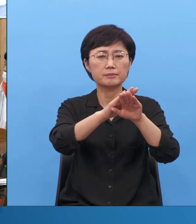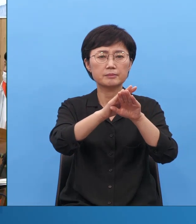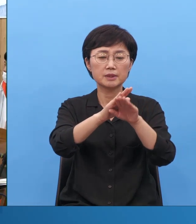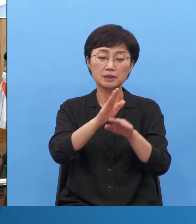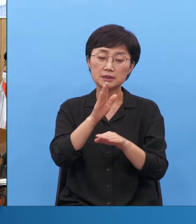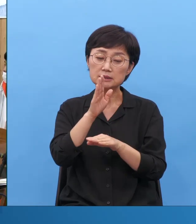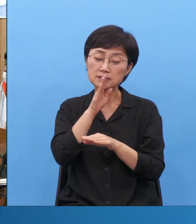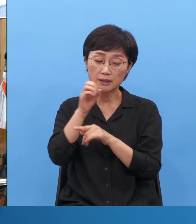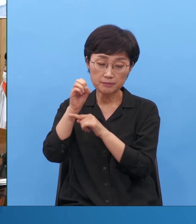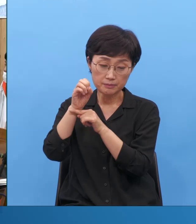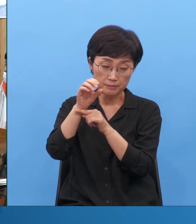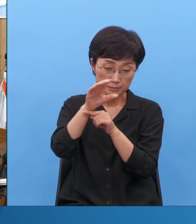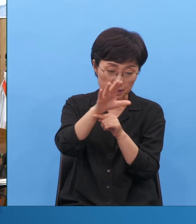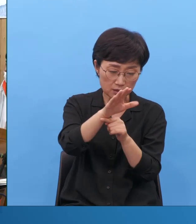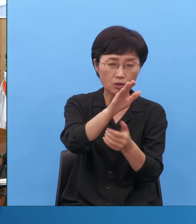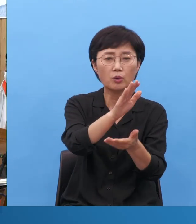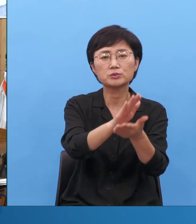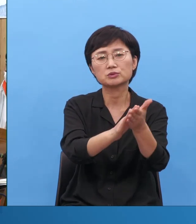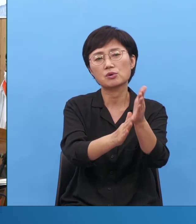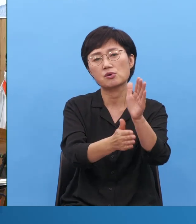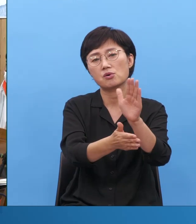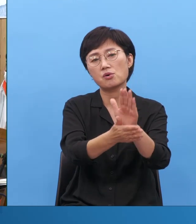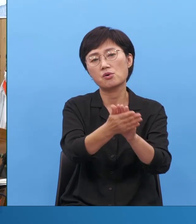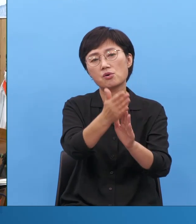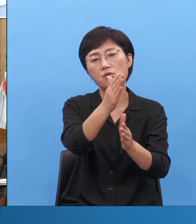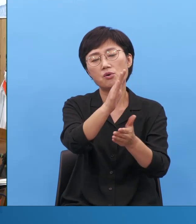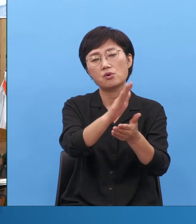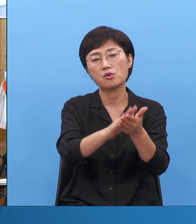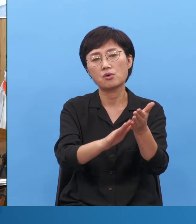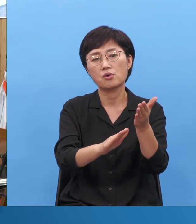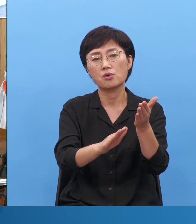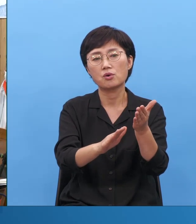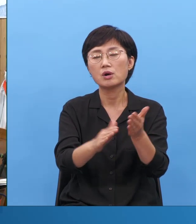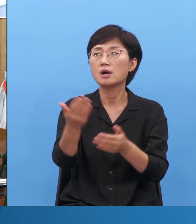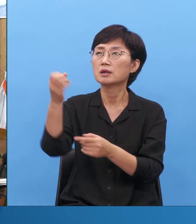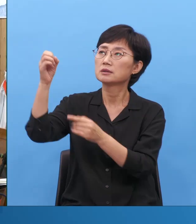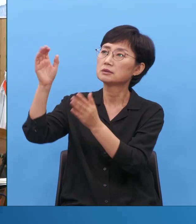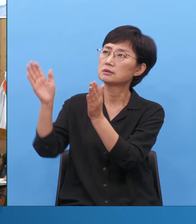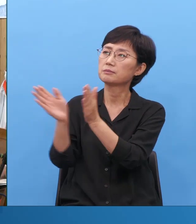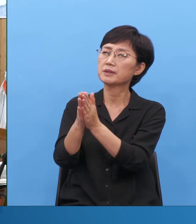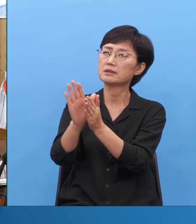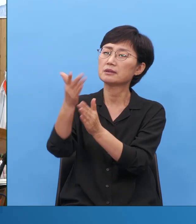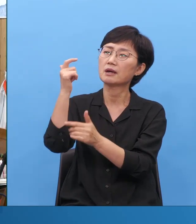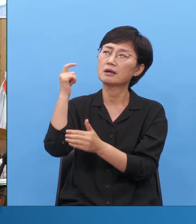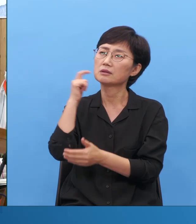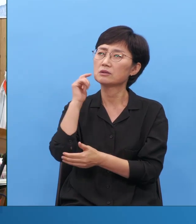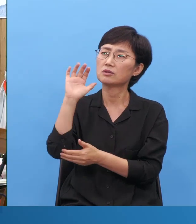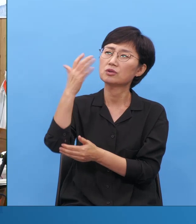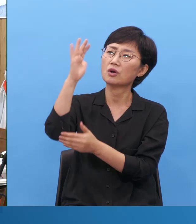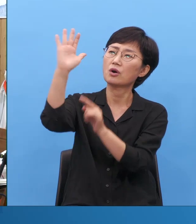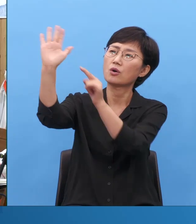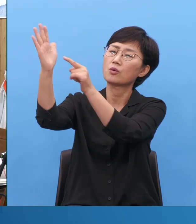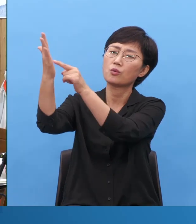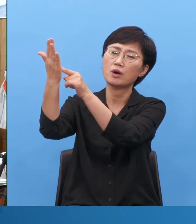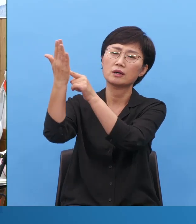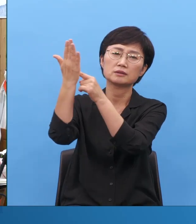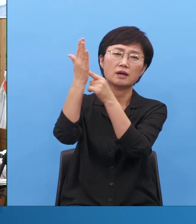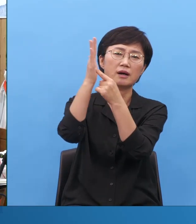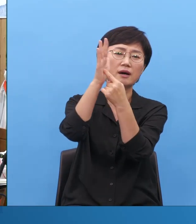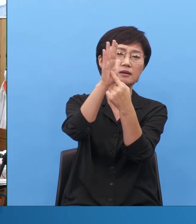깜깜하여서 참 빛이 없어더니 그 빛나는